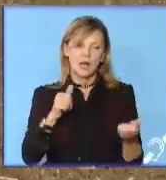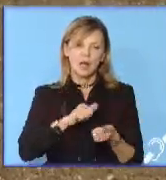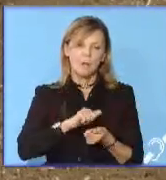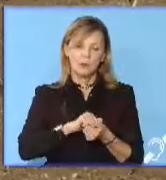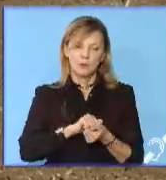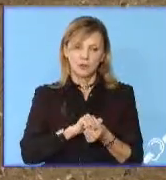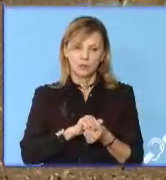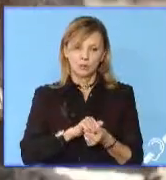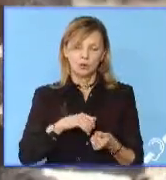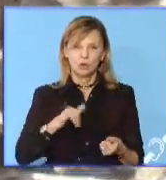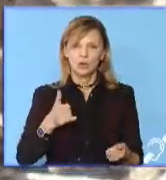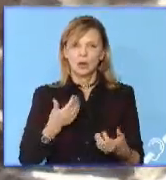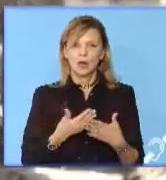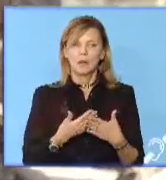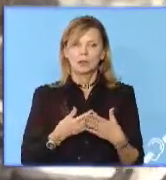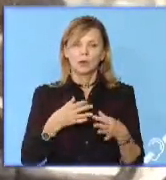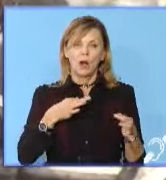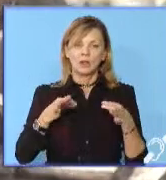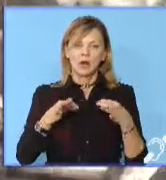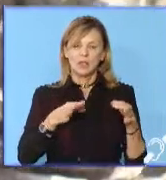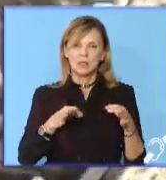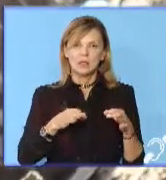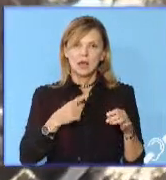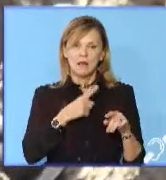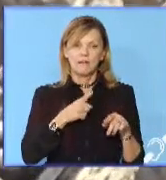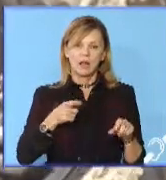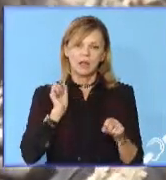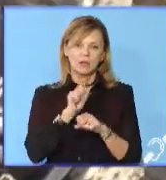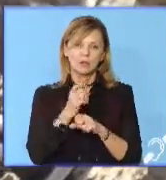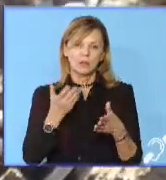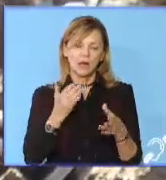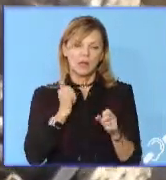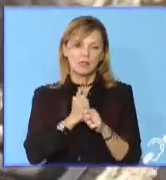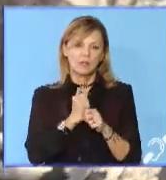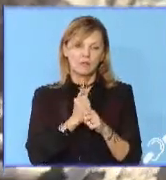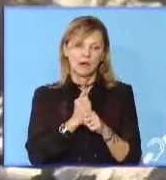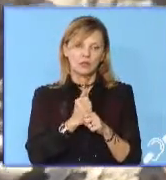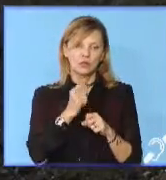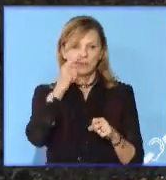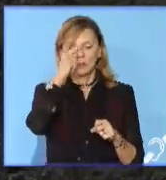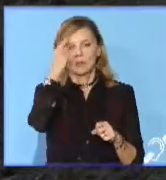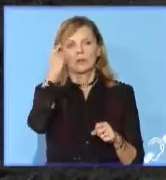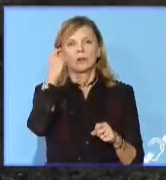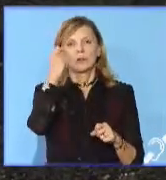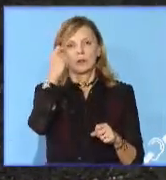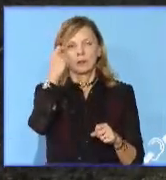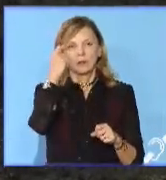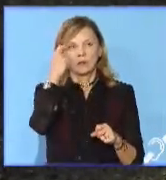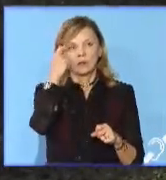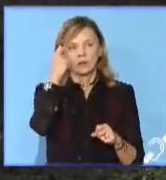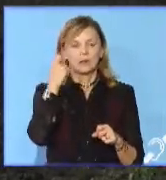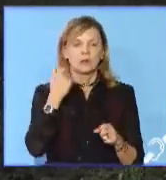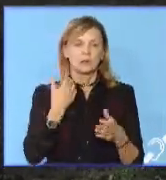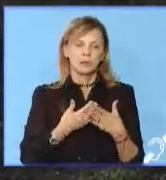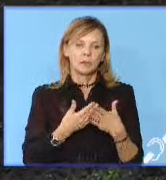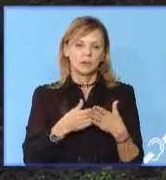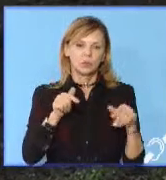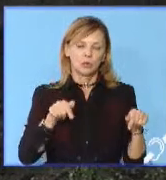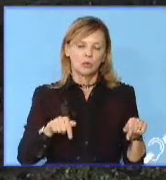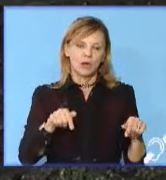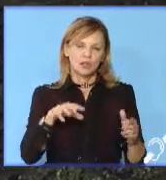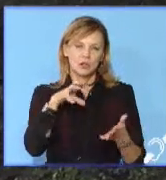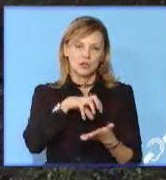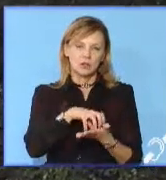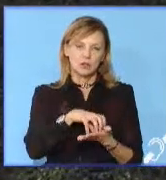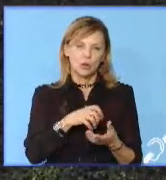solului, cât și analizele săptămânale pe care le facem asupra mersului condițiilor climatice din zona